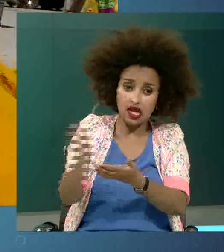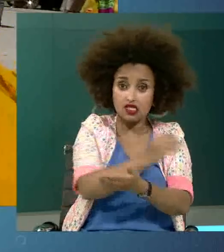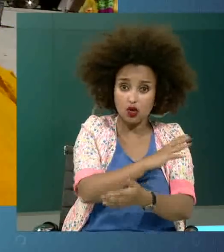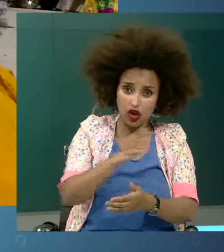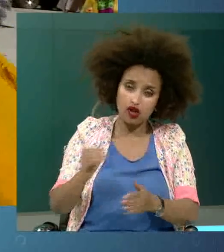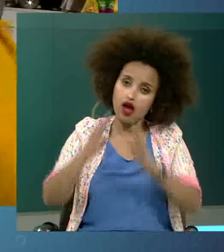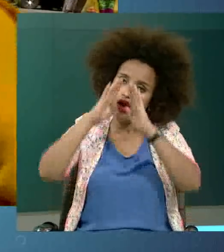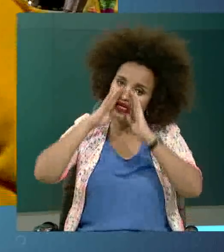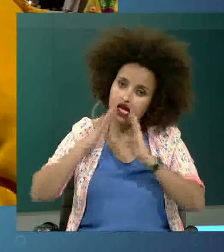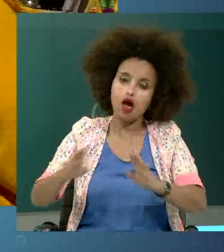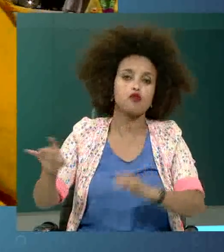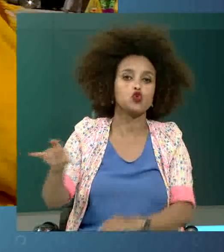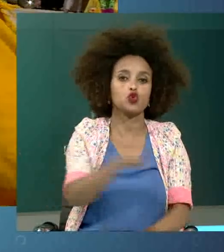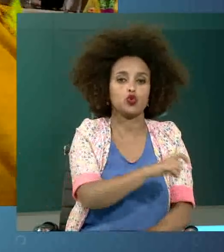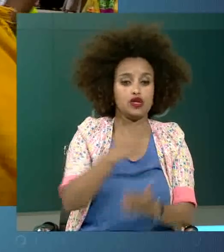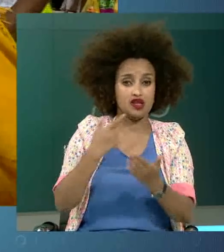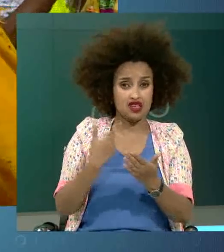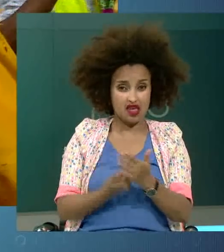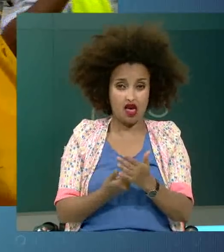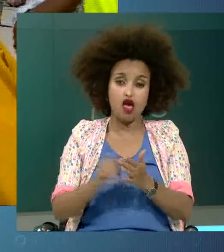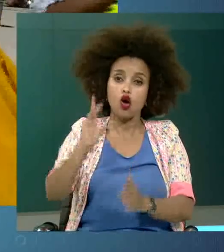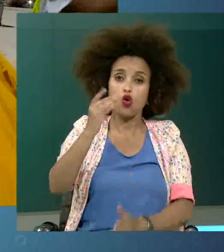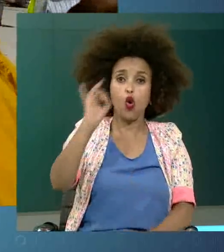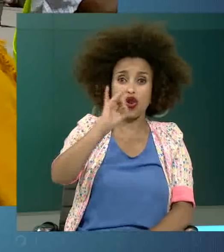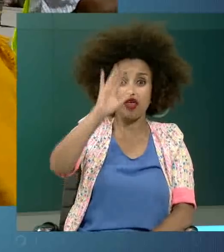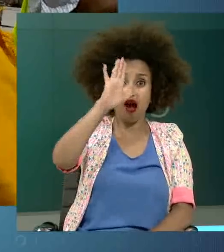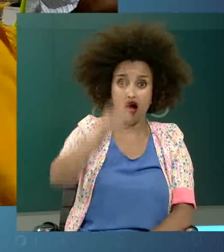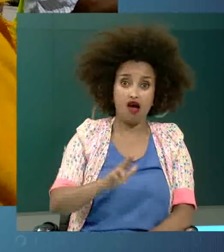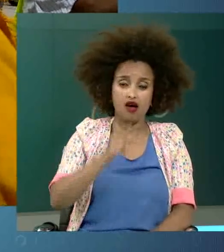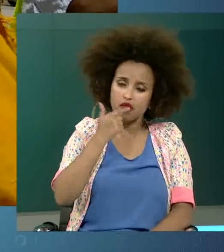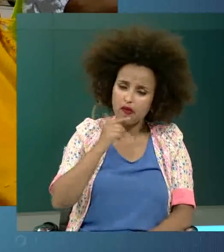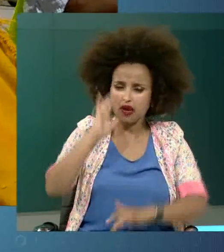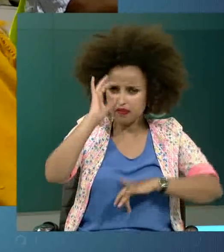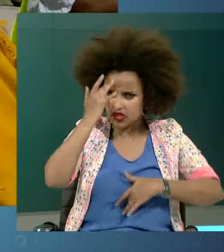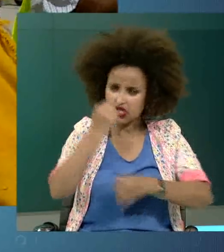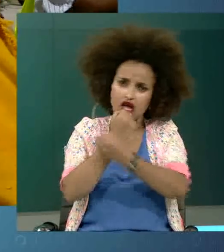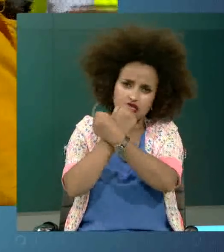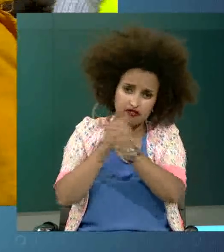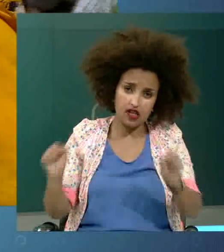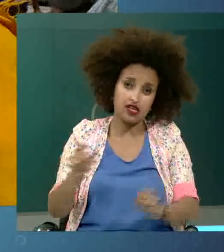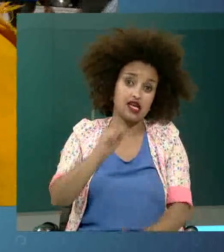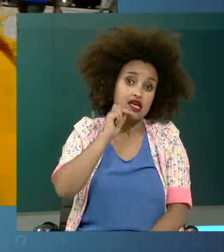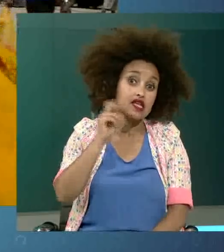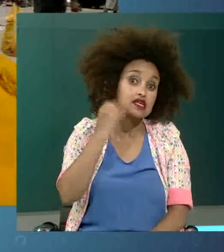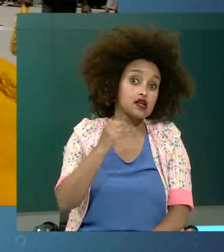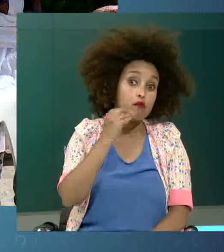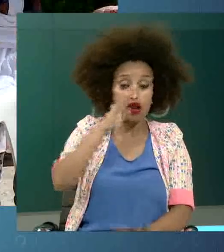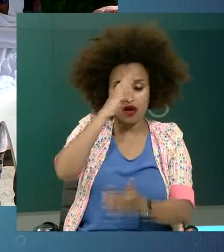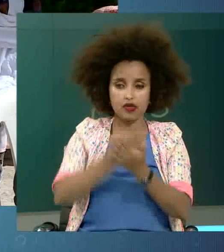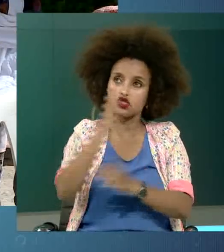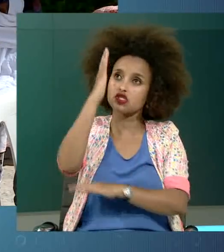ሰላም ይሆኑልን። ይሄ ኮሌራ የሚባል በሽታም ይጥፋልን። የድንግል ማርያም ልጅ እግዚአብሔር